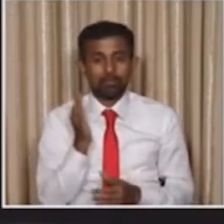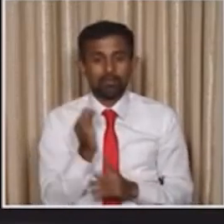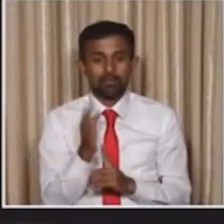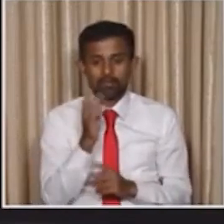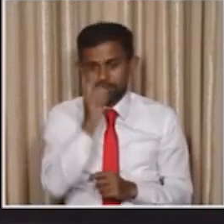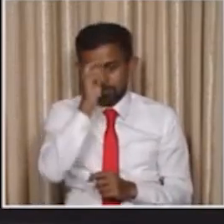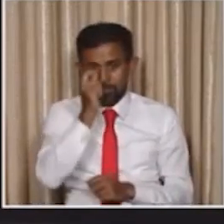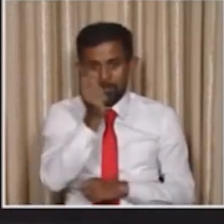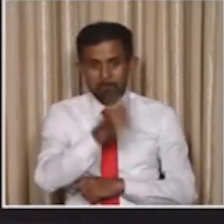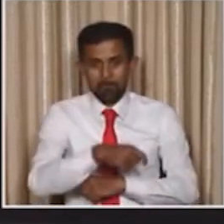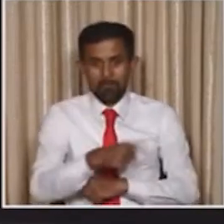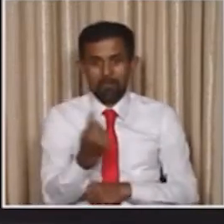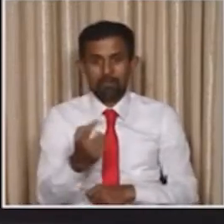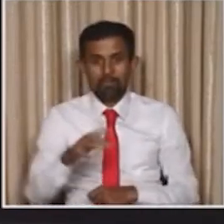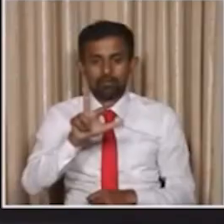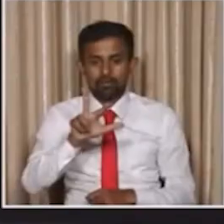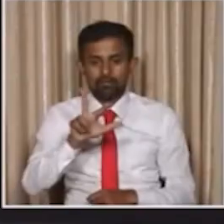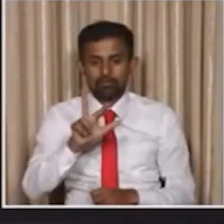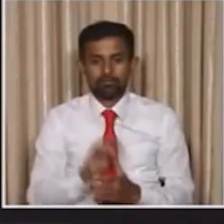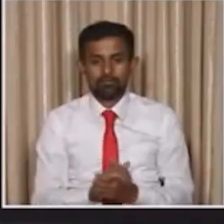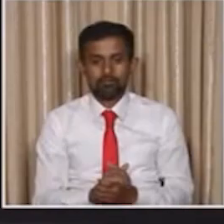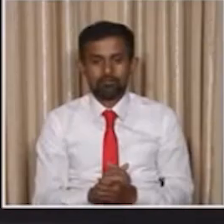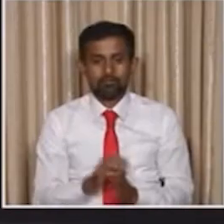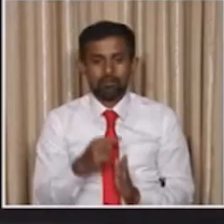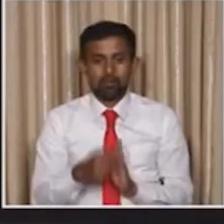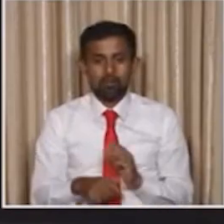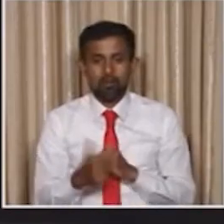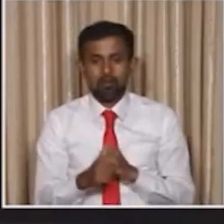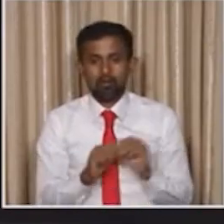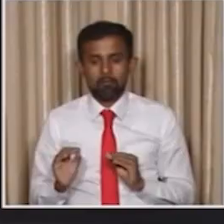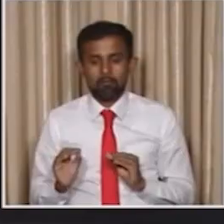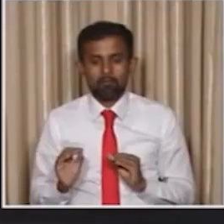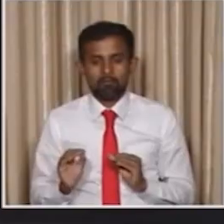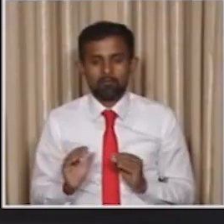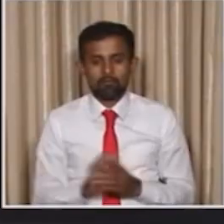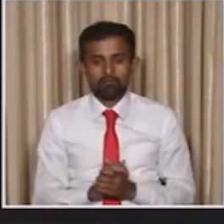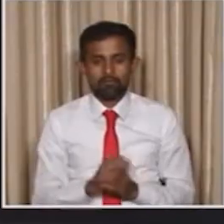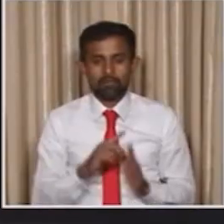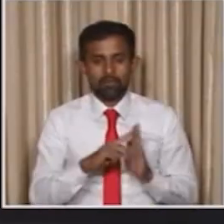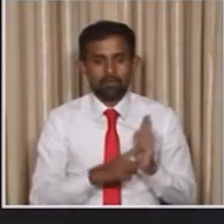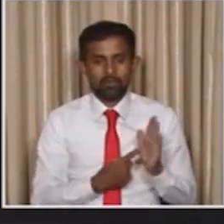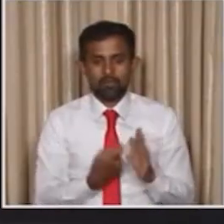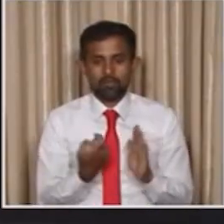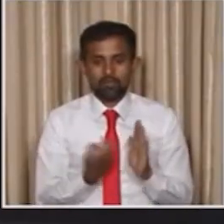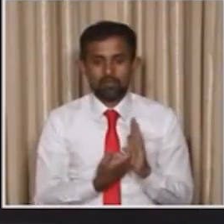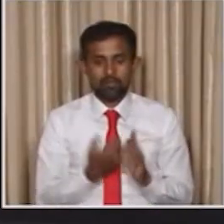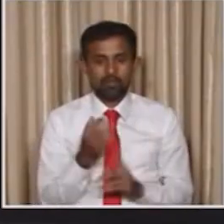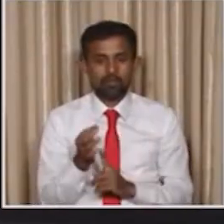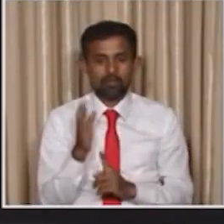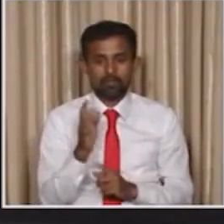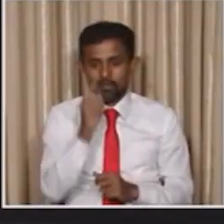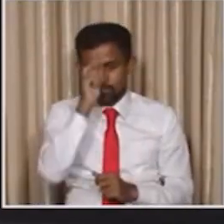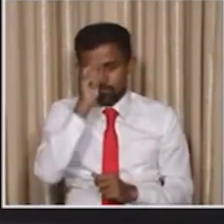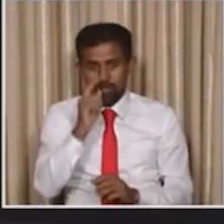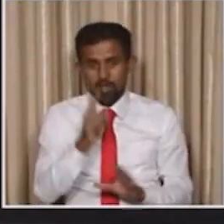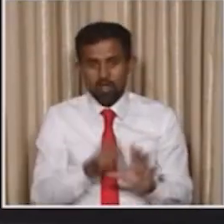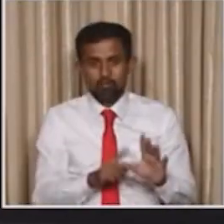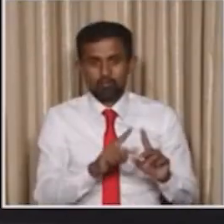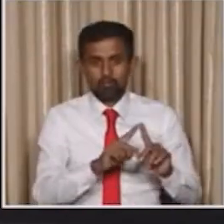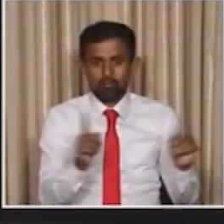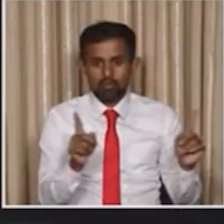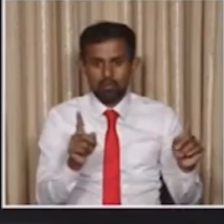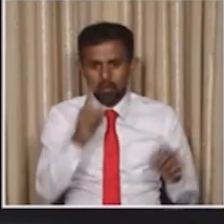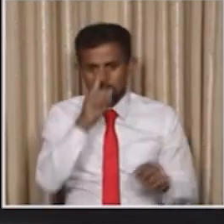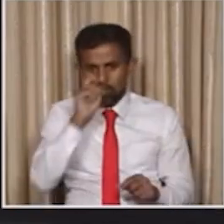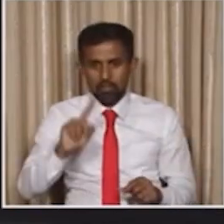janadhipathi kramaya 1978 me rate athi karata passe JR Jayawardhana janadhipathithuma avurudu 10